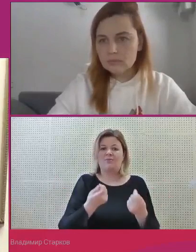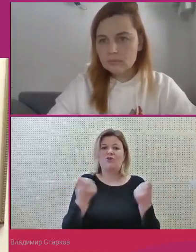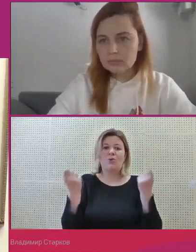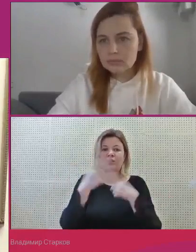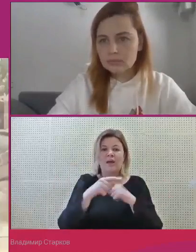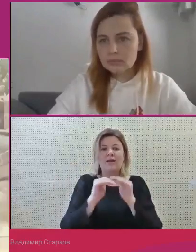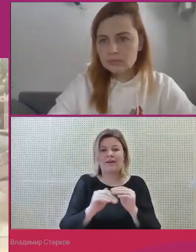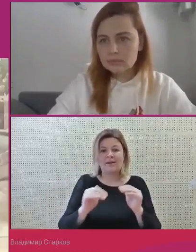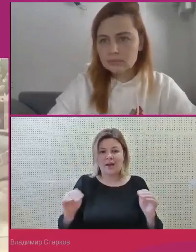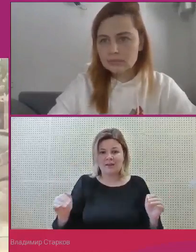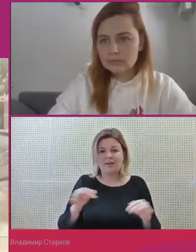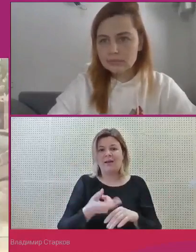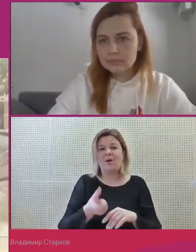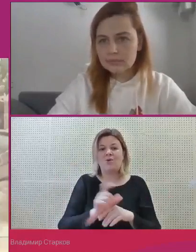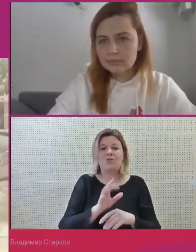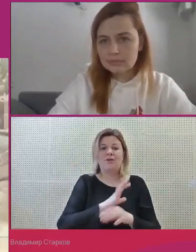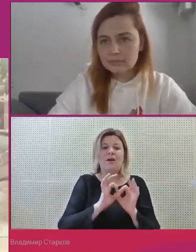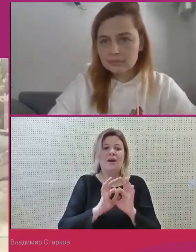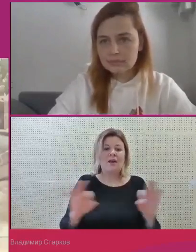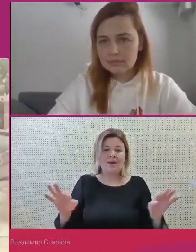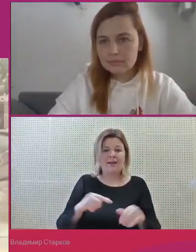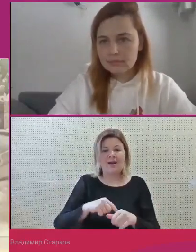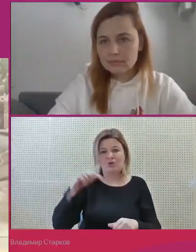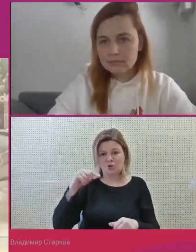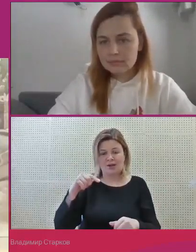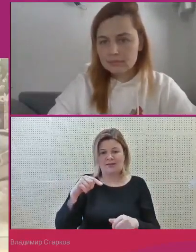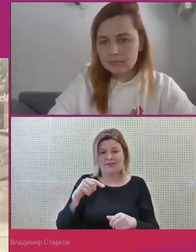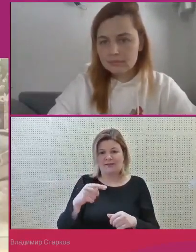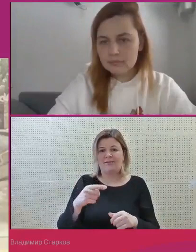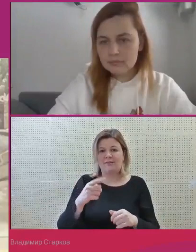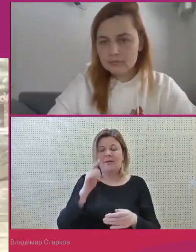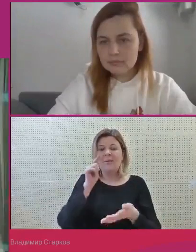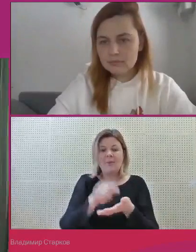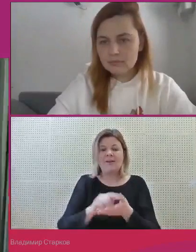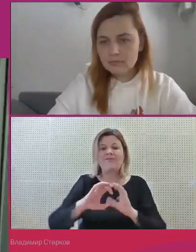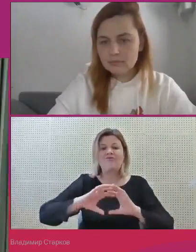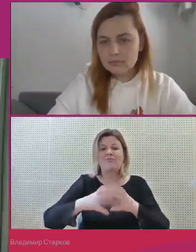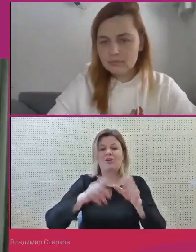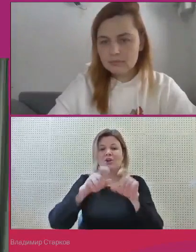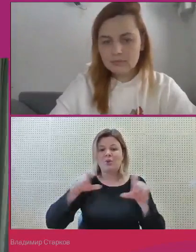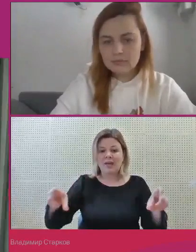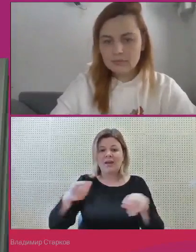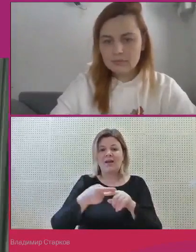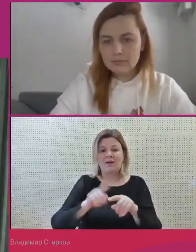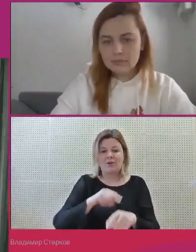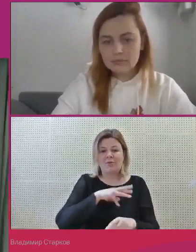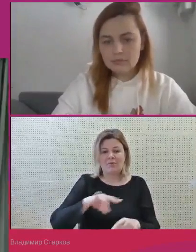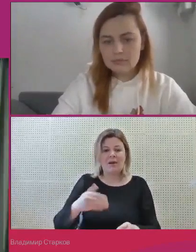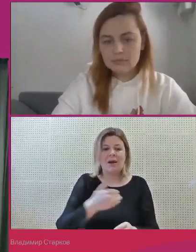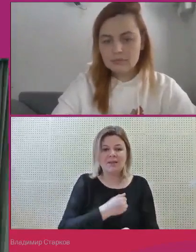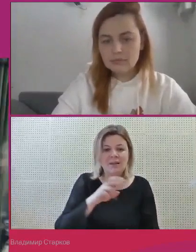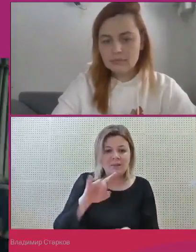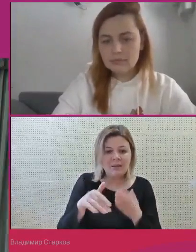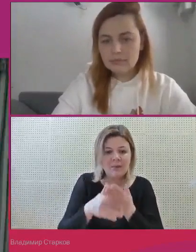было ощущать, погрузиться так в мир людей, которым мы хотим помогать. Потому что я потрогала